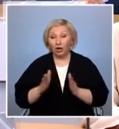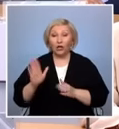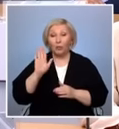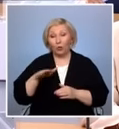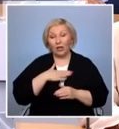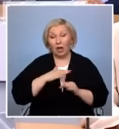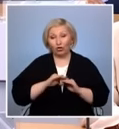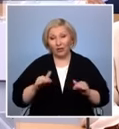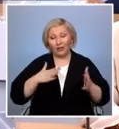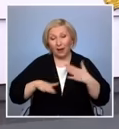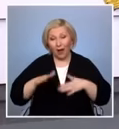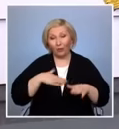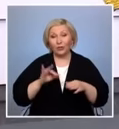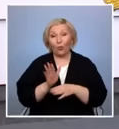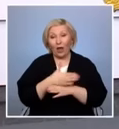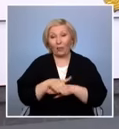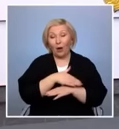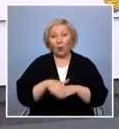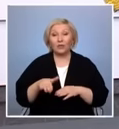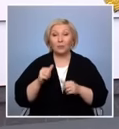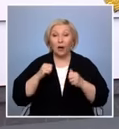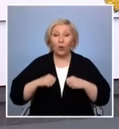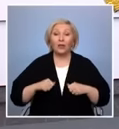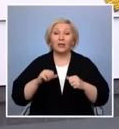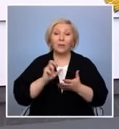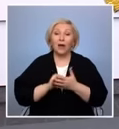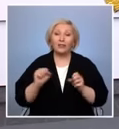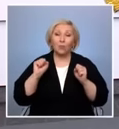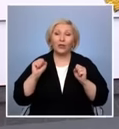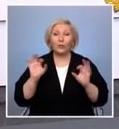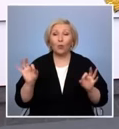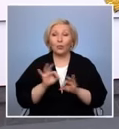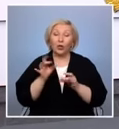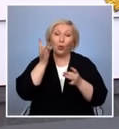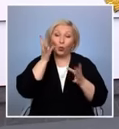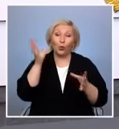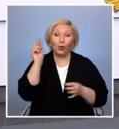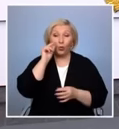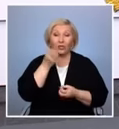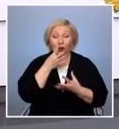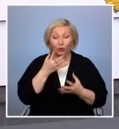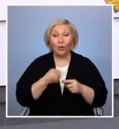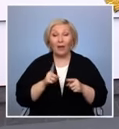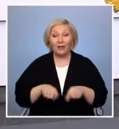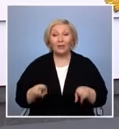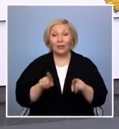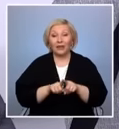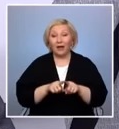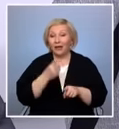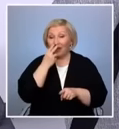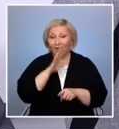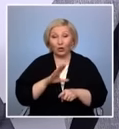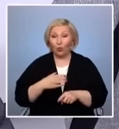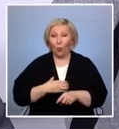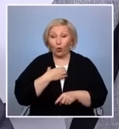свой адрес и в адрес своей команды в атаку тех самых ненавистных украинских инфонацистов и